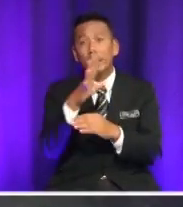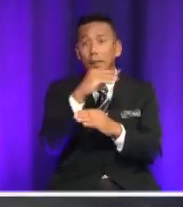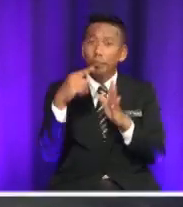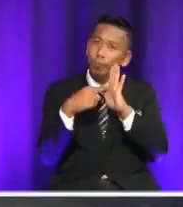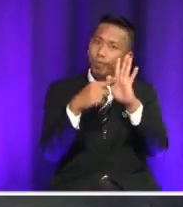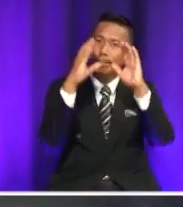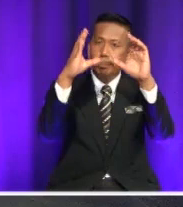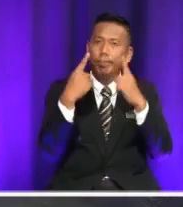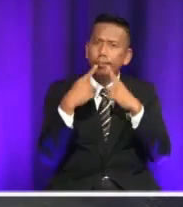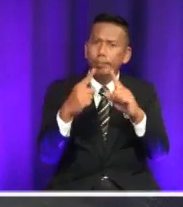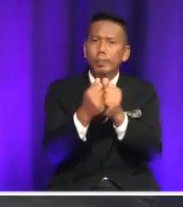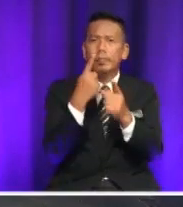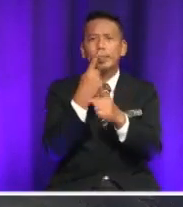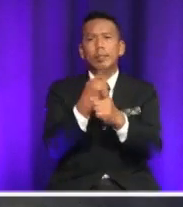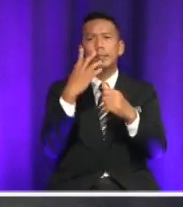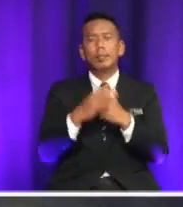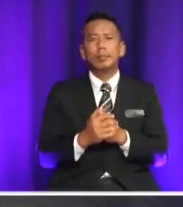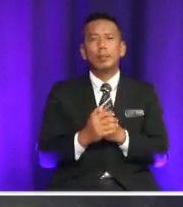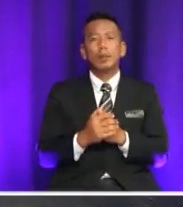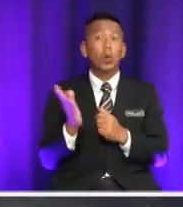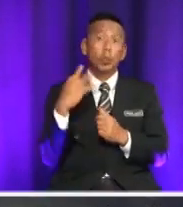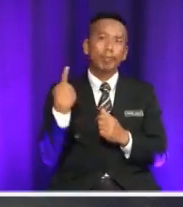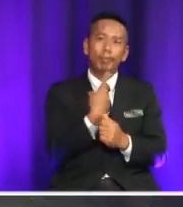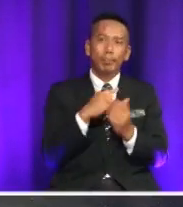dengan yang betul oke oke